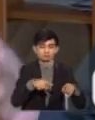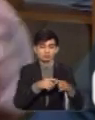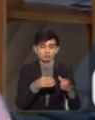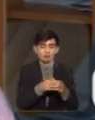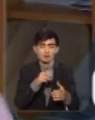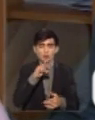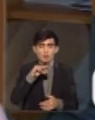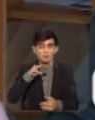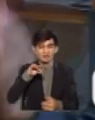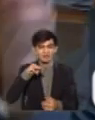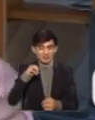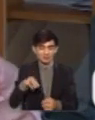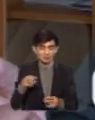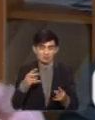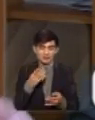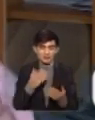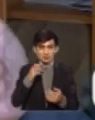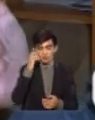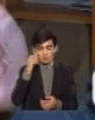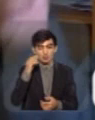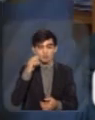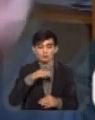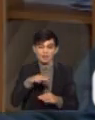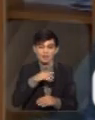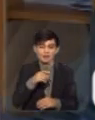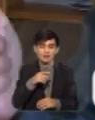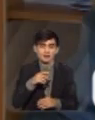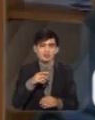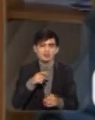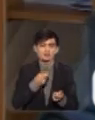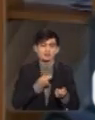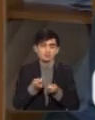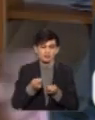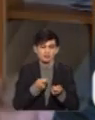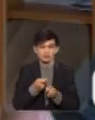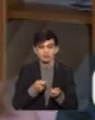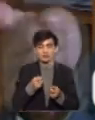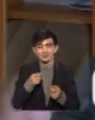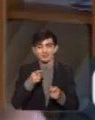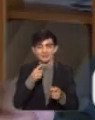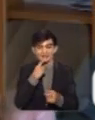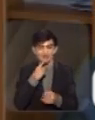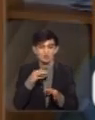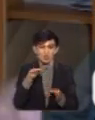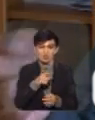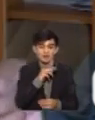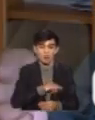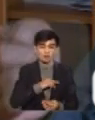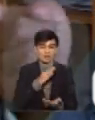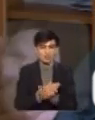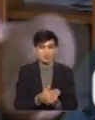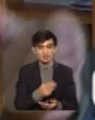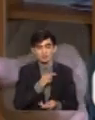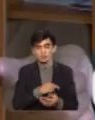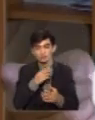Сашын, тілдер комитеті дейміз, республика көлемінде, тілдер басқармасы дейміз, облыстық көлемде. Бұлардың жұмыс стилін жалпы